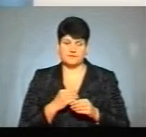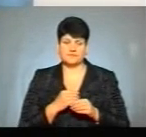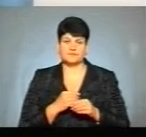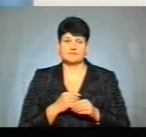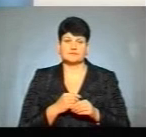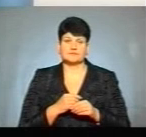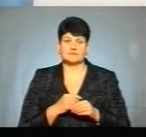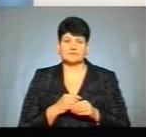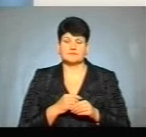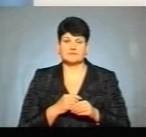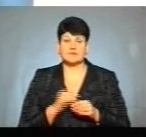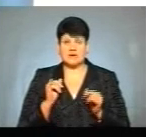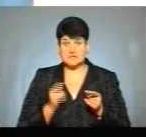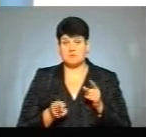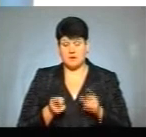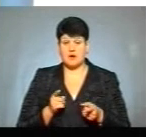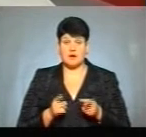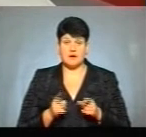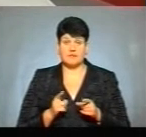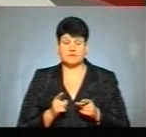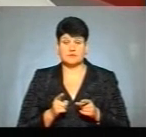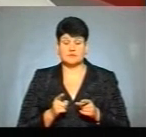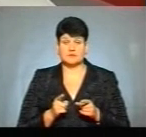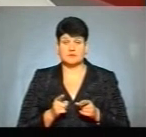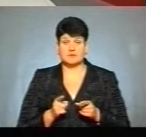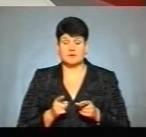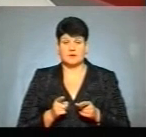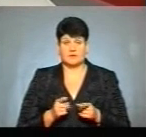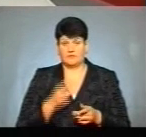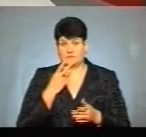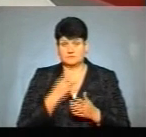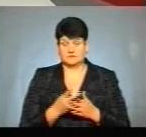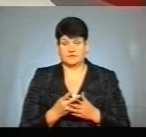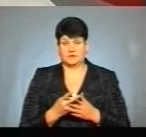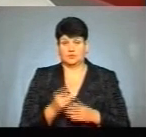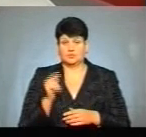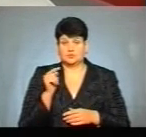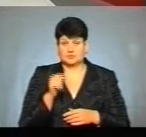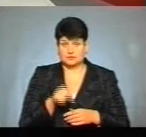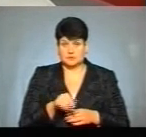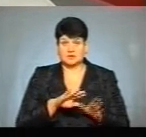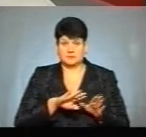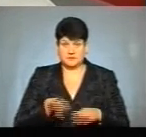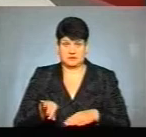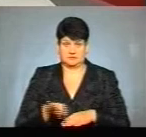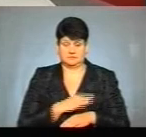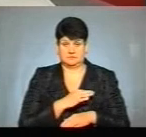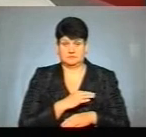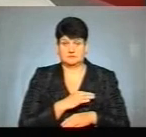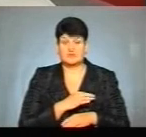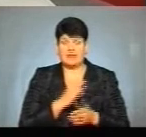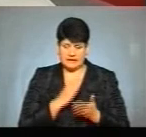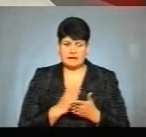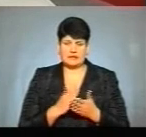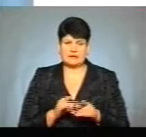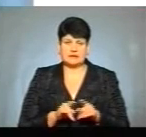так. І справді розкриваються в повній своїй красі після одруження. Є